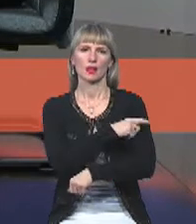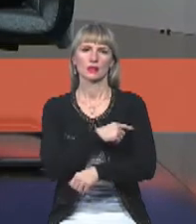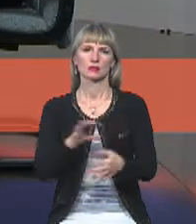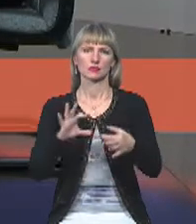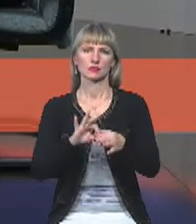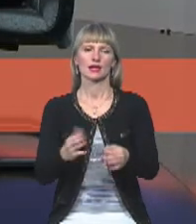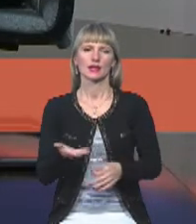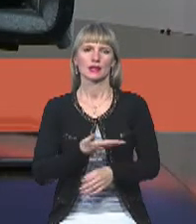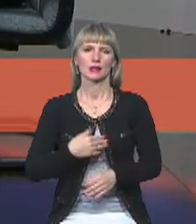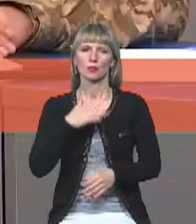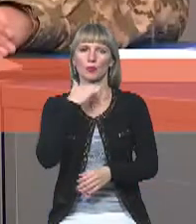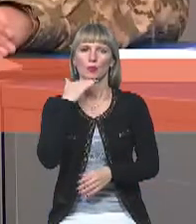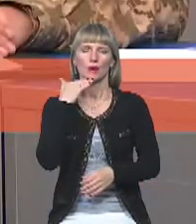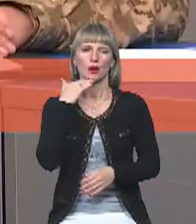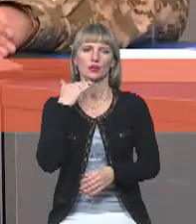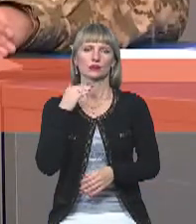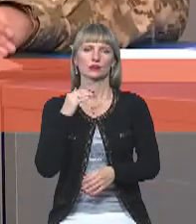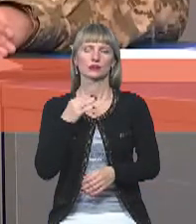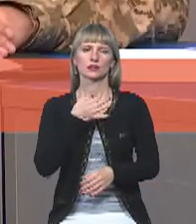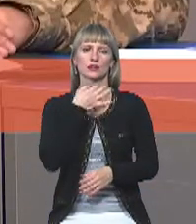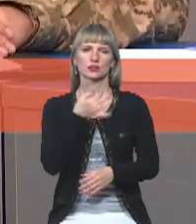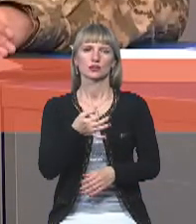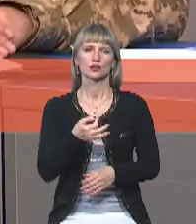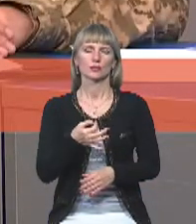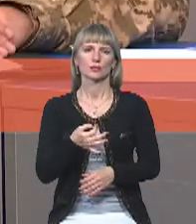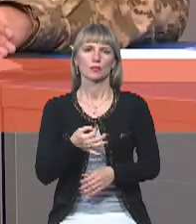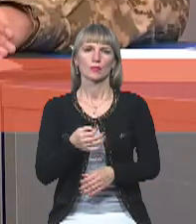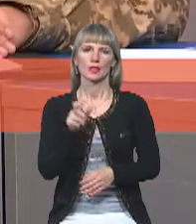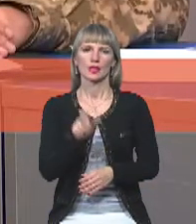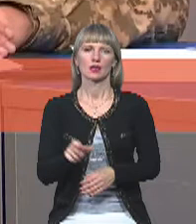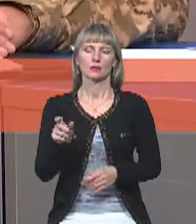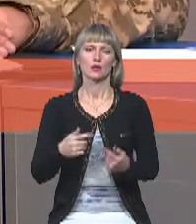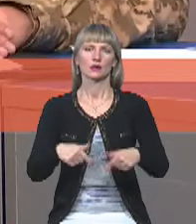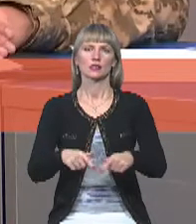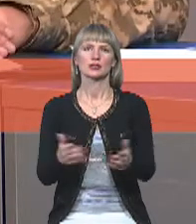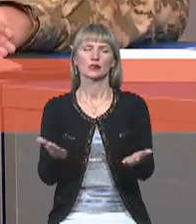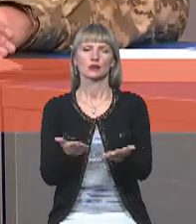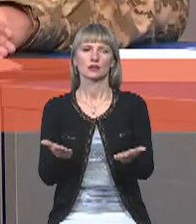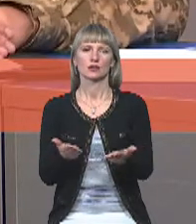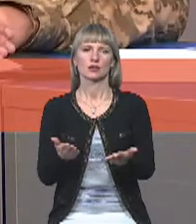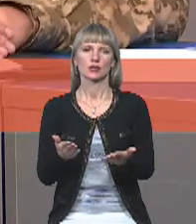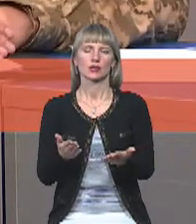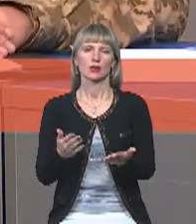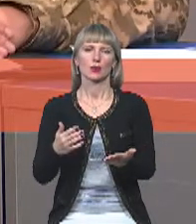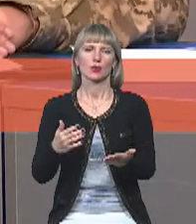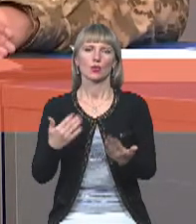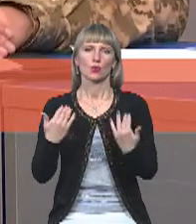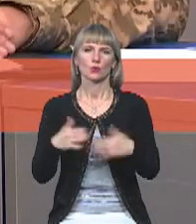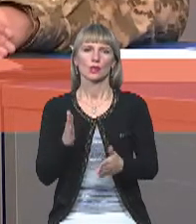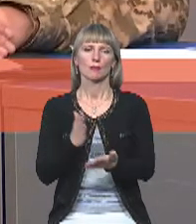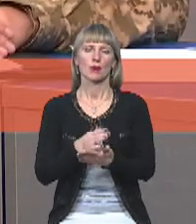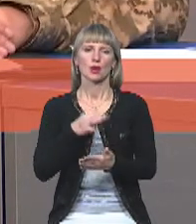нас. Багато, скажімо так, з громадських організацій, котрі пройшли вже і мають